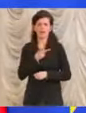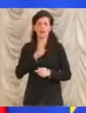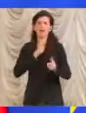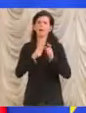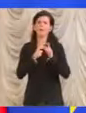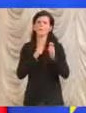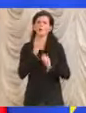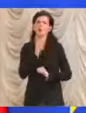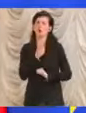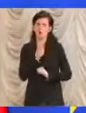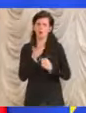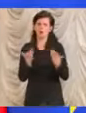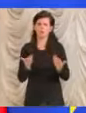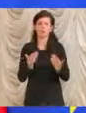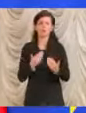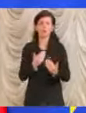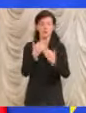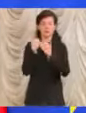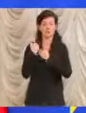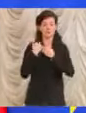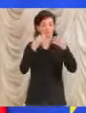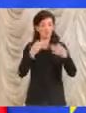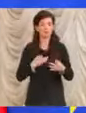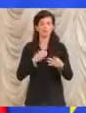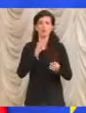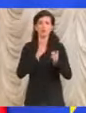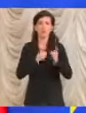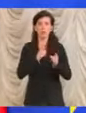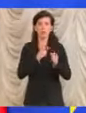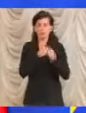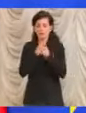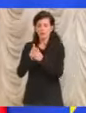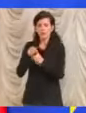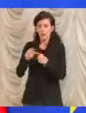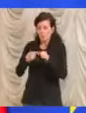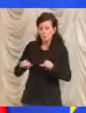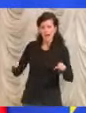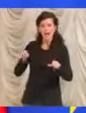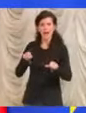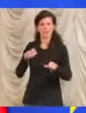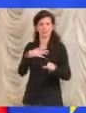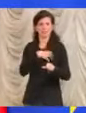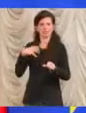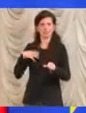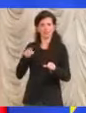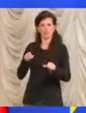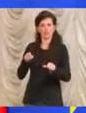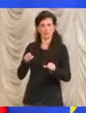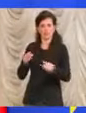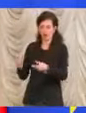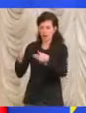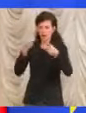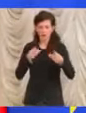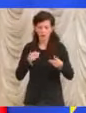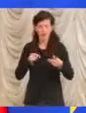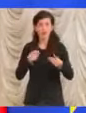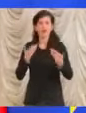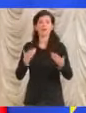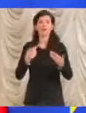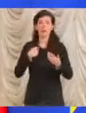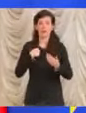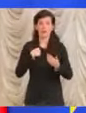debba avere una base di evidenza scientifica una base ma i decisori politici devono